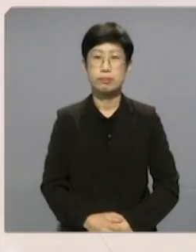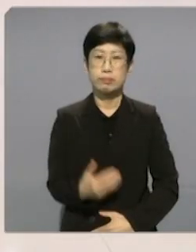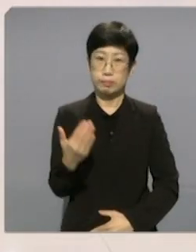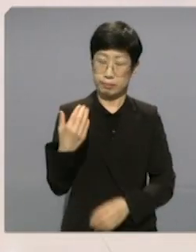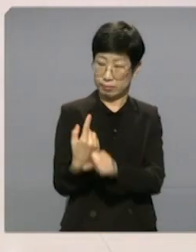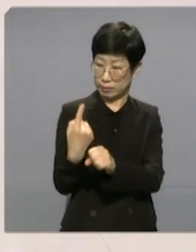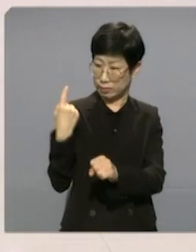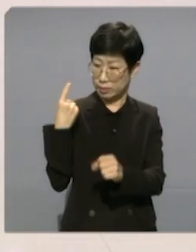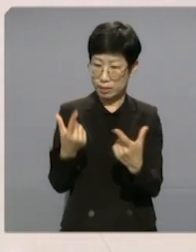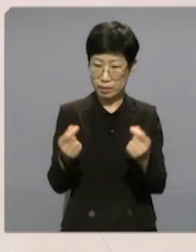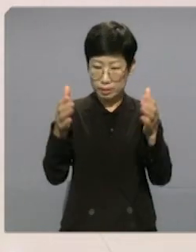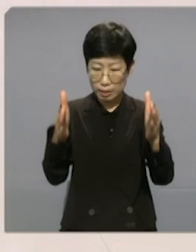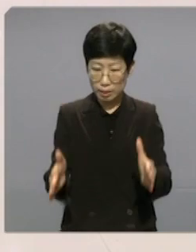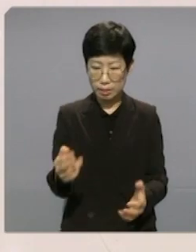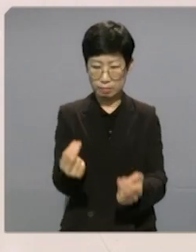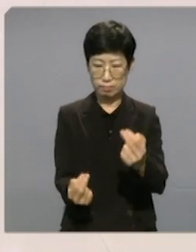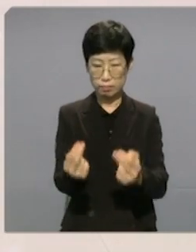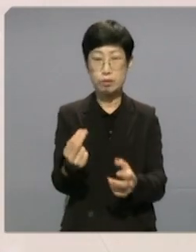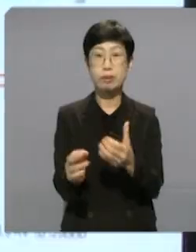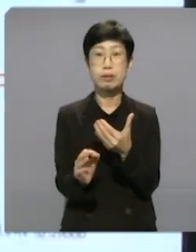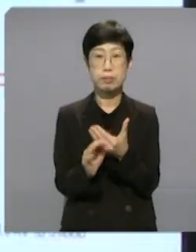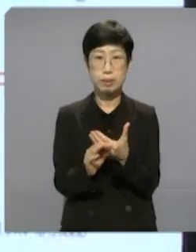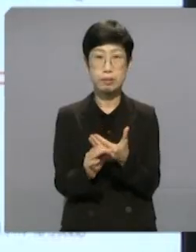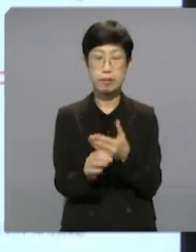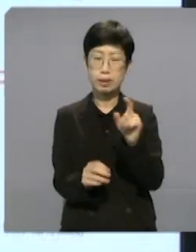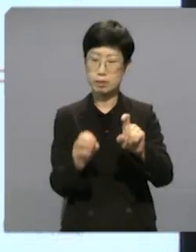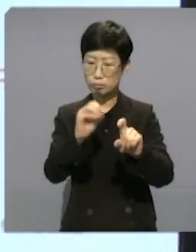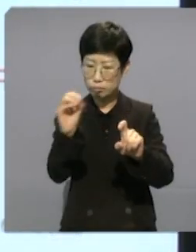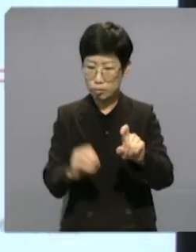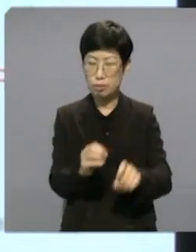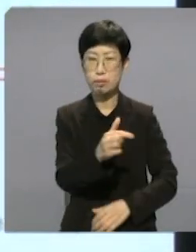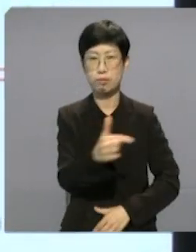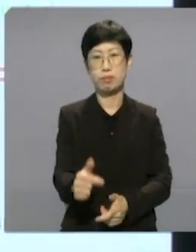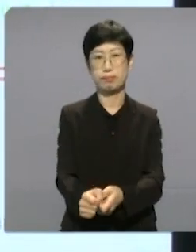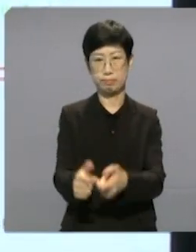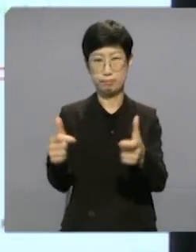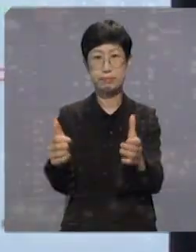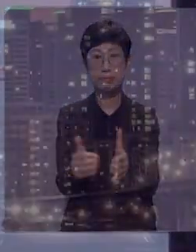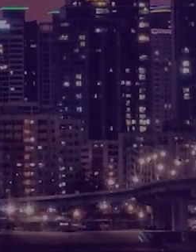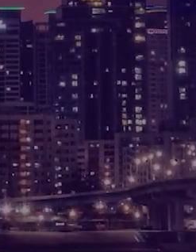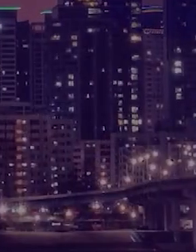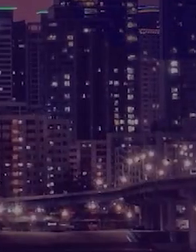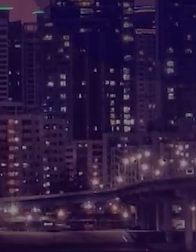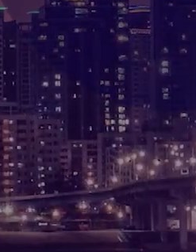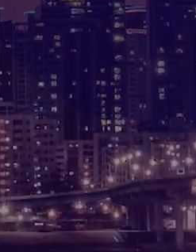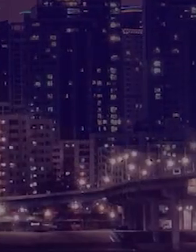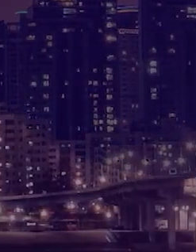지난해 같은 기간과 비교해 10%나 증가했습니다.